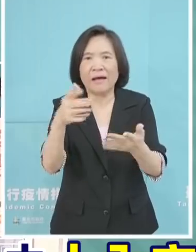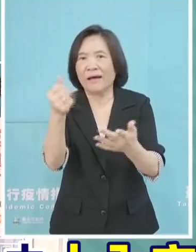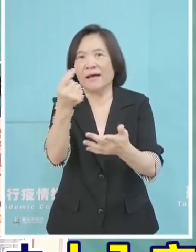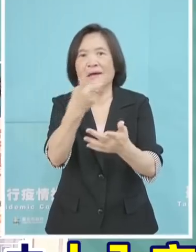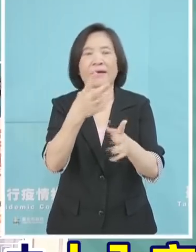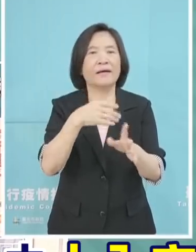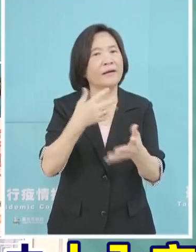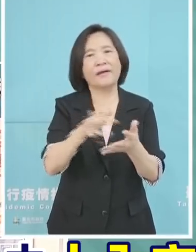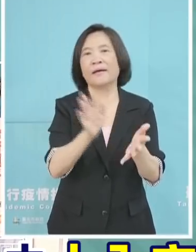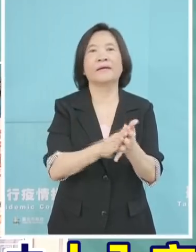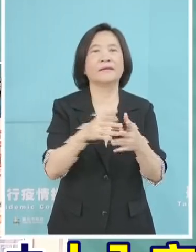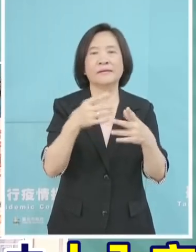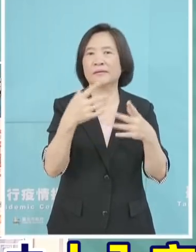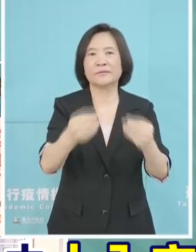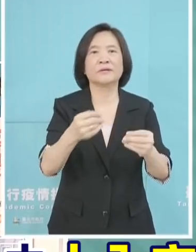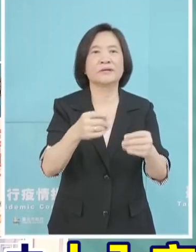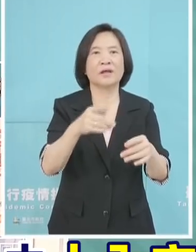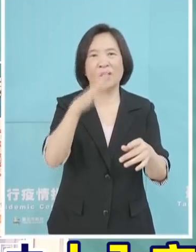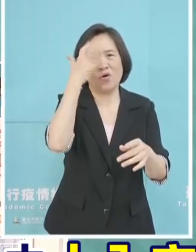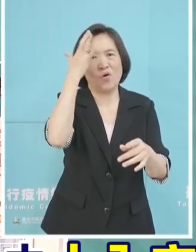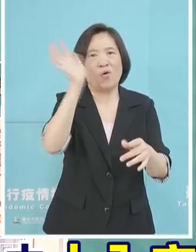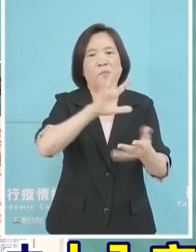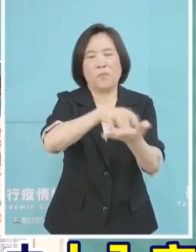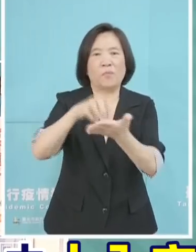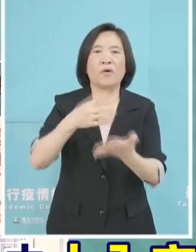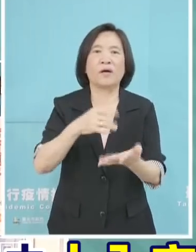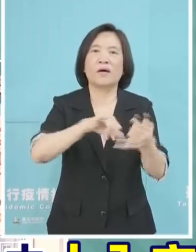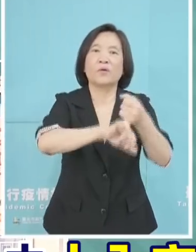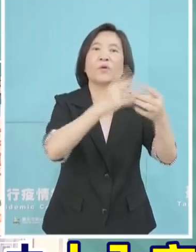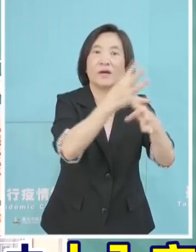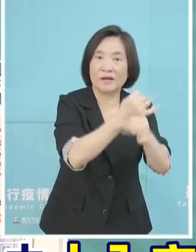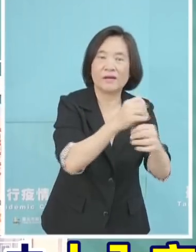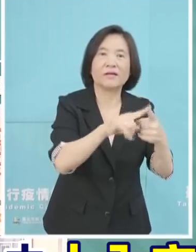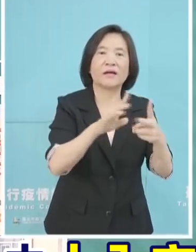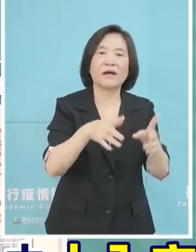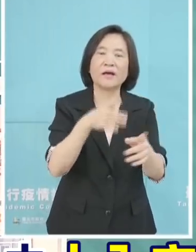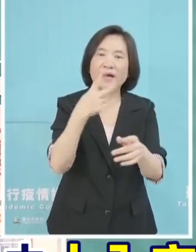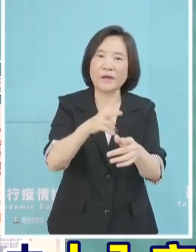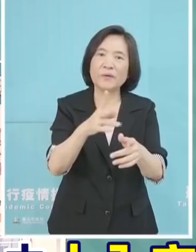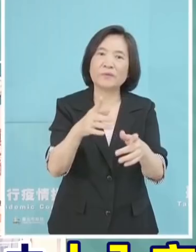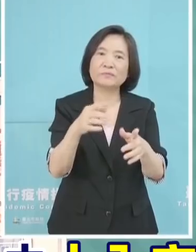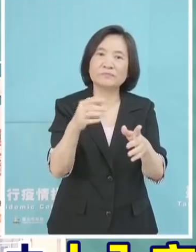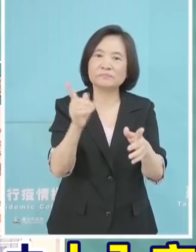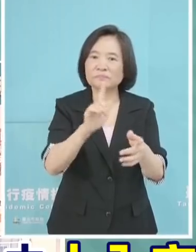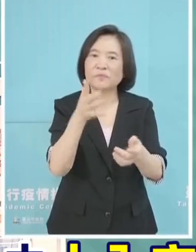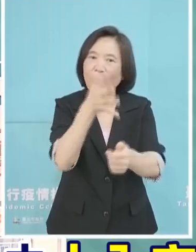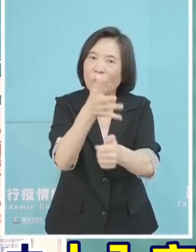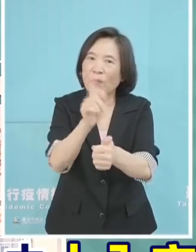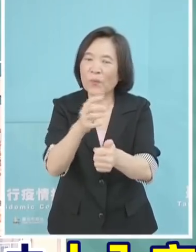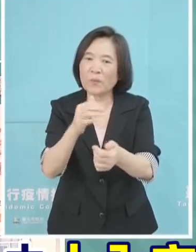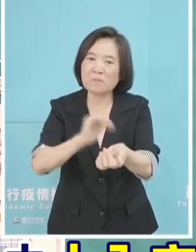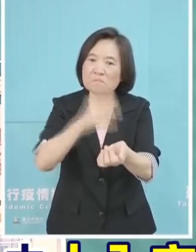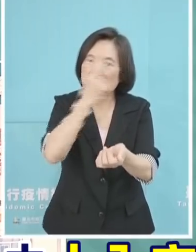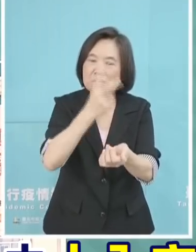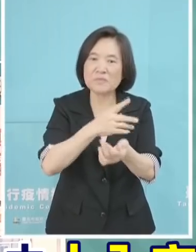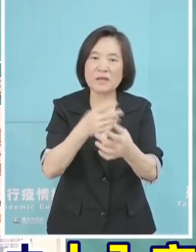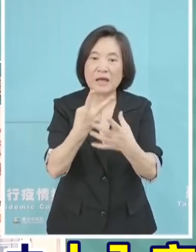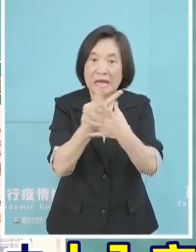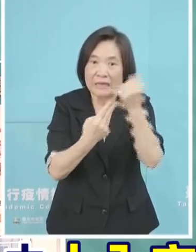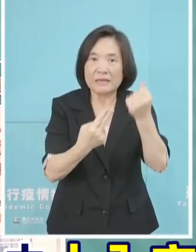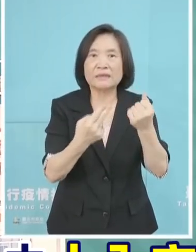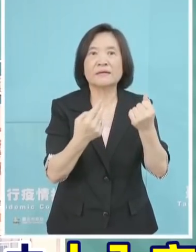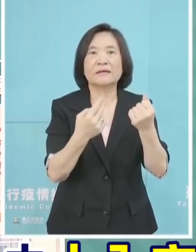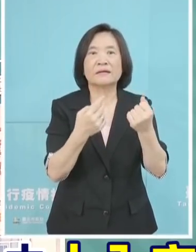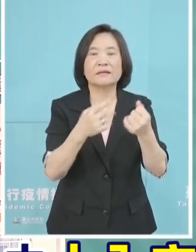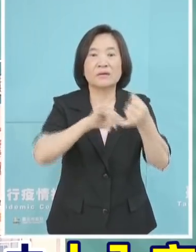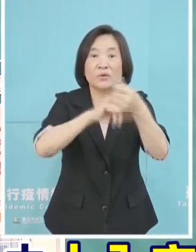了这个行政效率可以提高，你知道，就把那个挂号跟那个问诊哦合并，那这样的话也不用再挂，再跟他收挂号费。